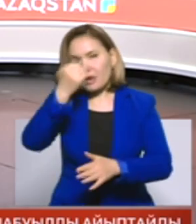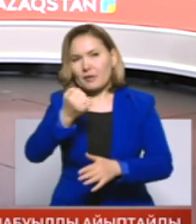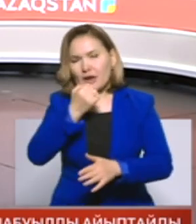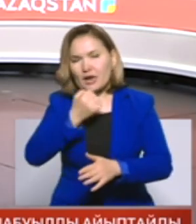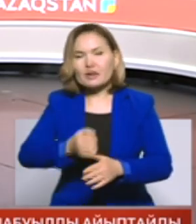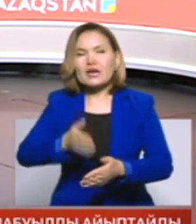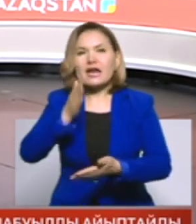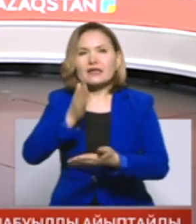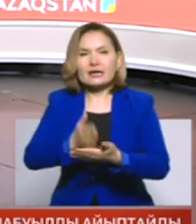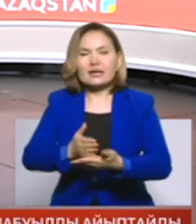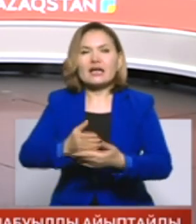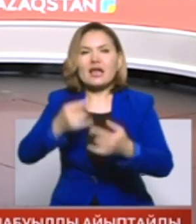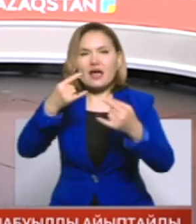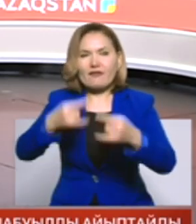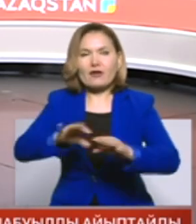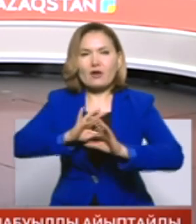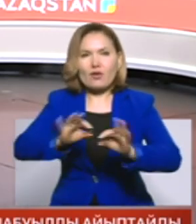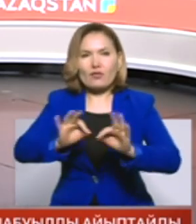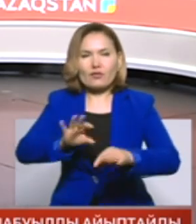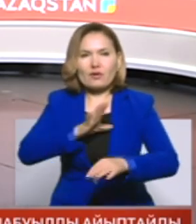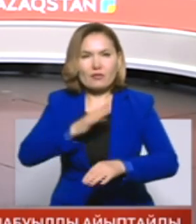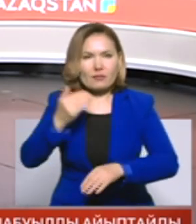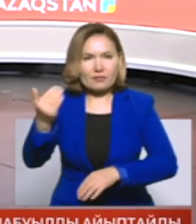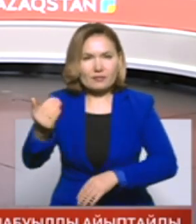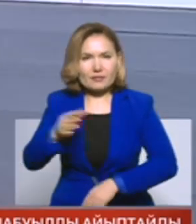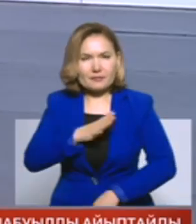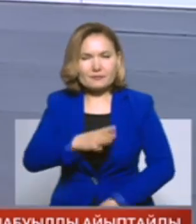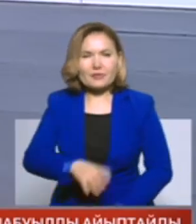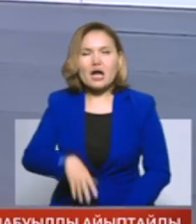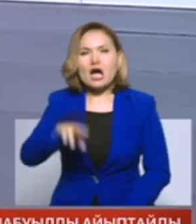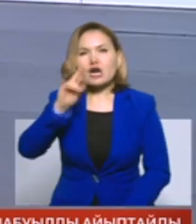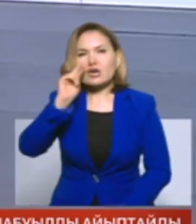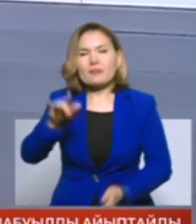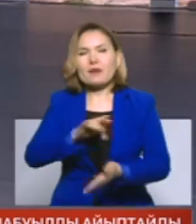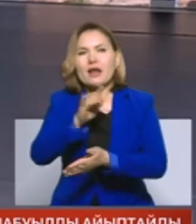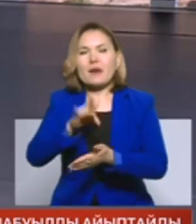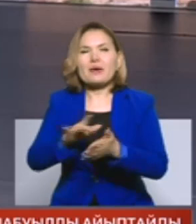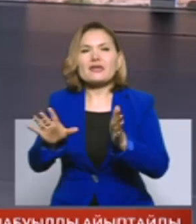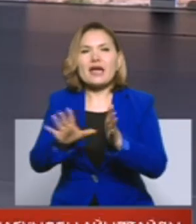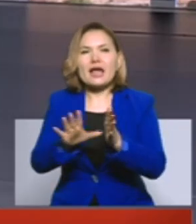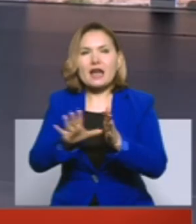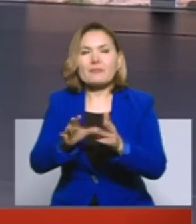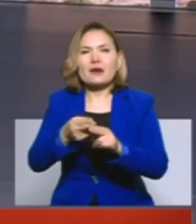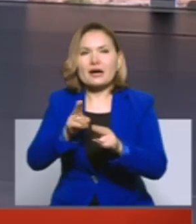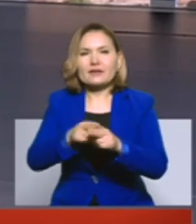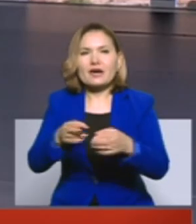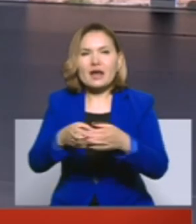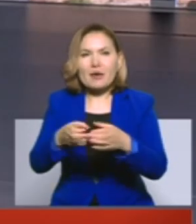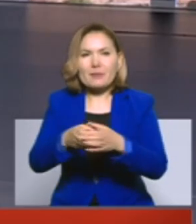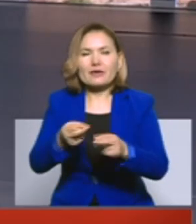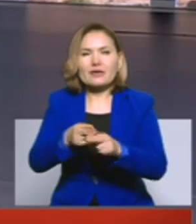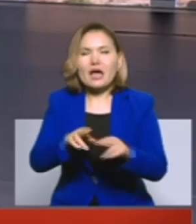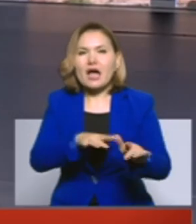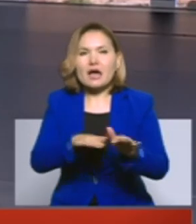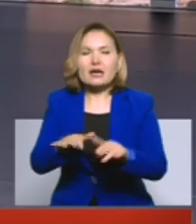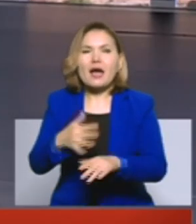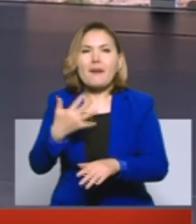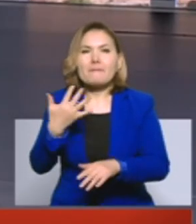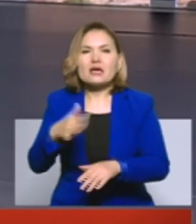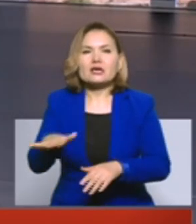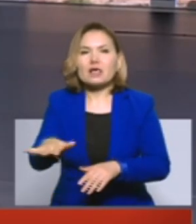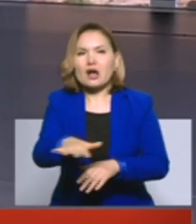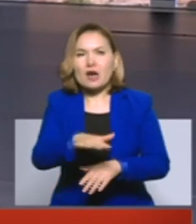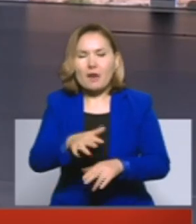залынан тікелей қосылған әріптесім Динара Жарқынбек. Шымкентте электр тарататын монополист мекеменің әрекетінен 5